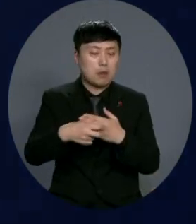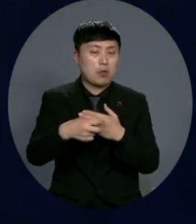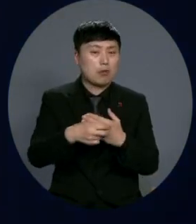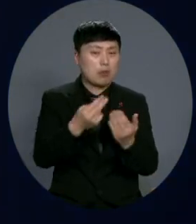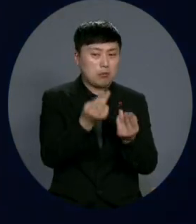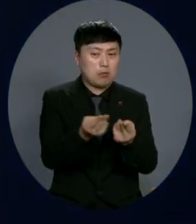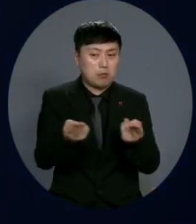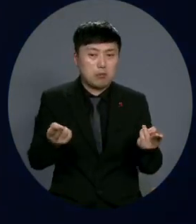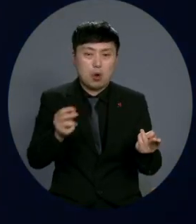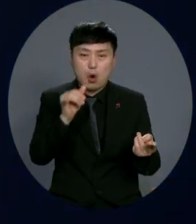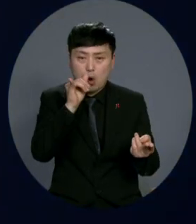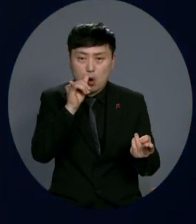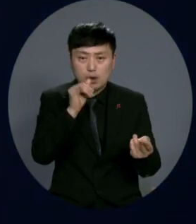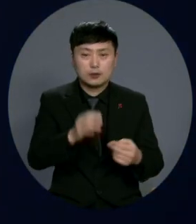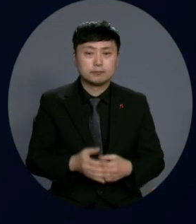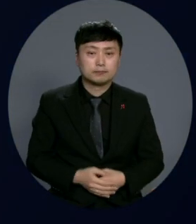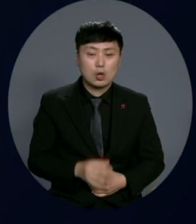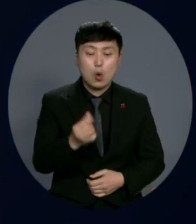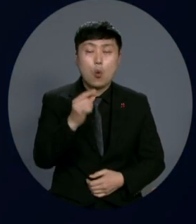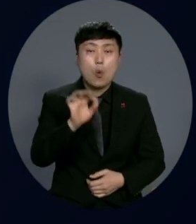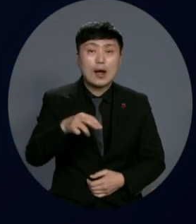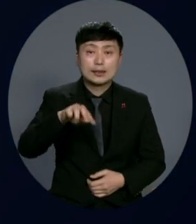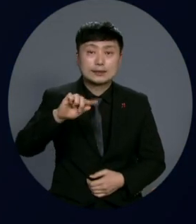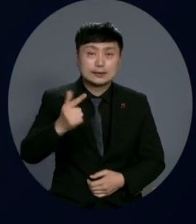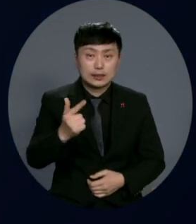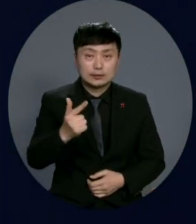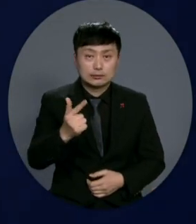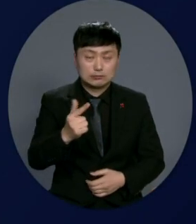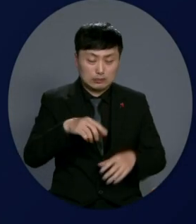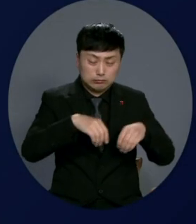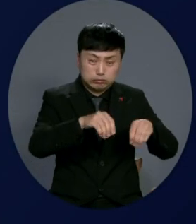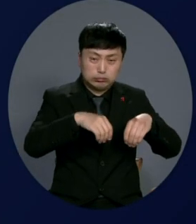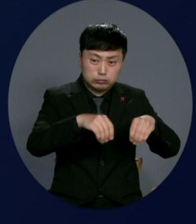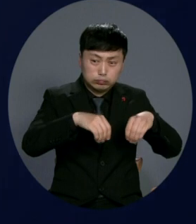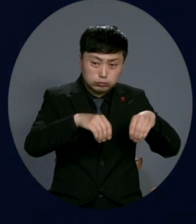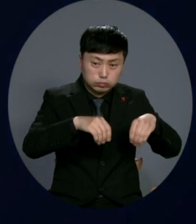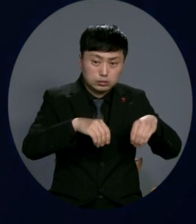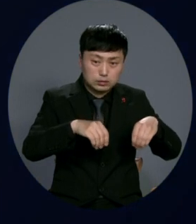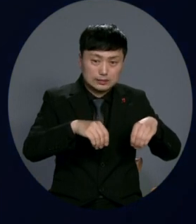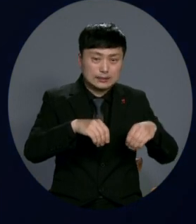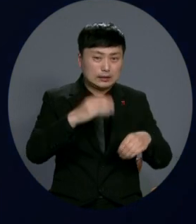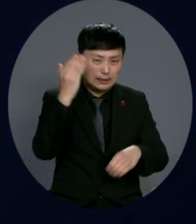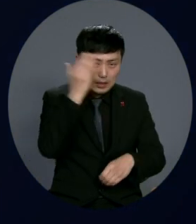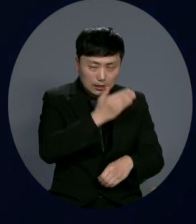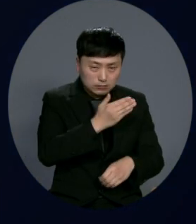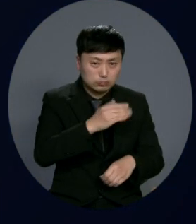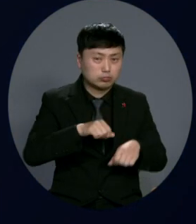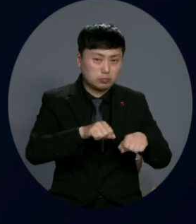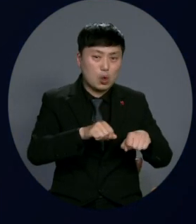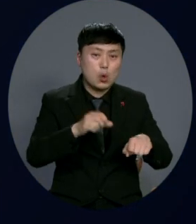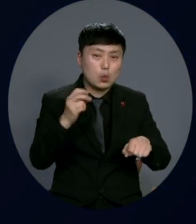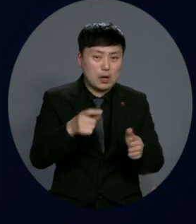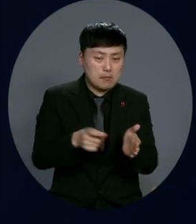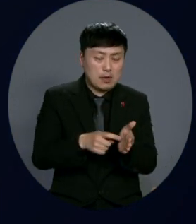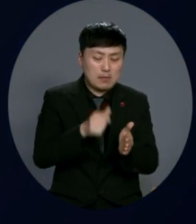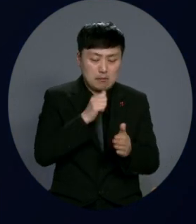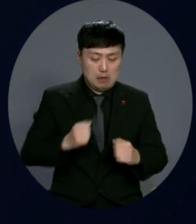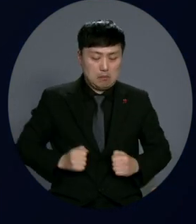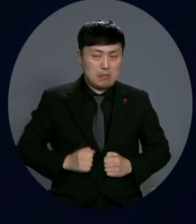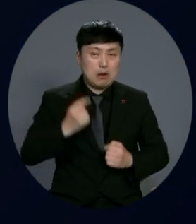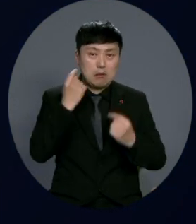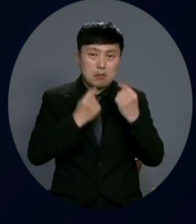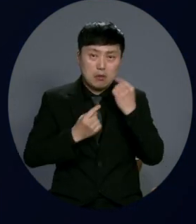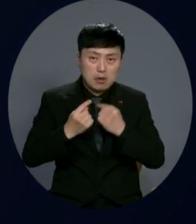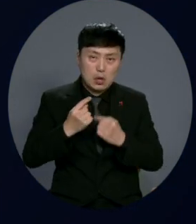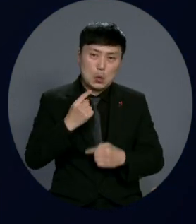이들은 황산을 이용한 금속 찌꺼기 세척 공정 근무자였고 용혈성 빈혈, 급성 신장 손상 등